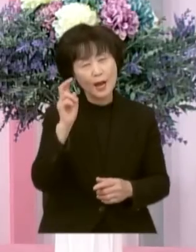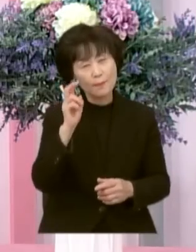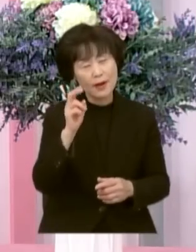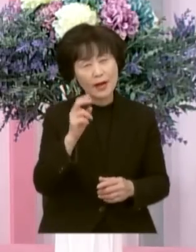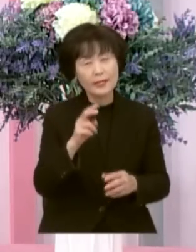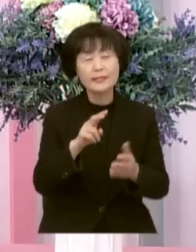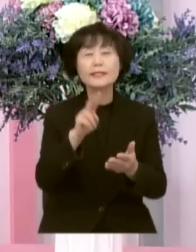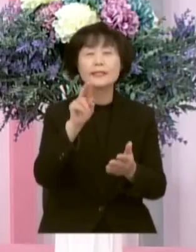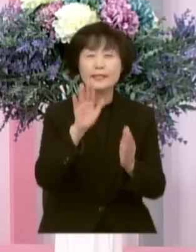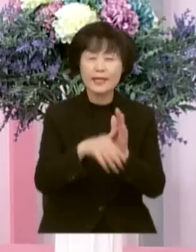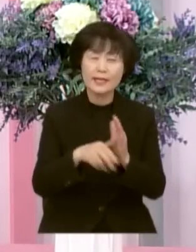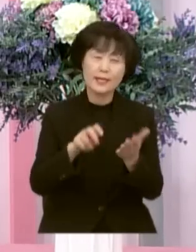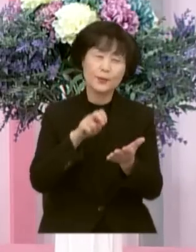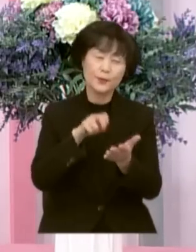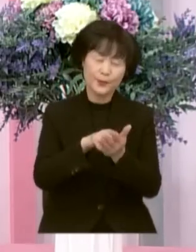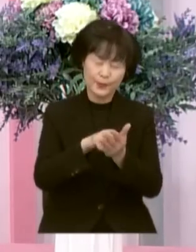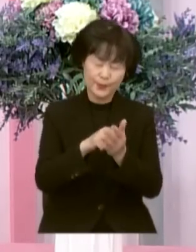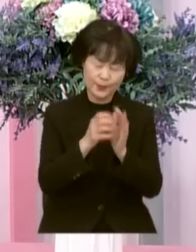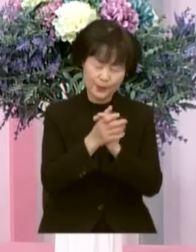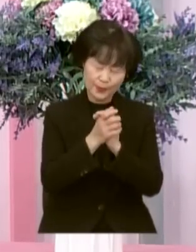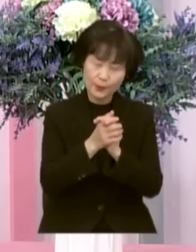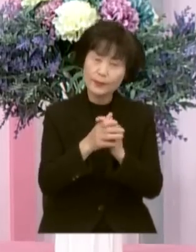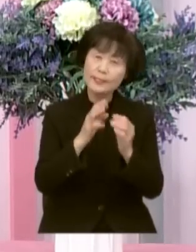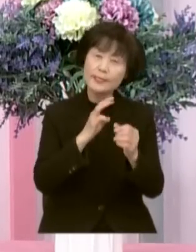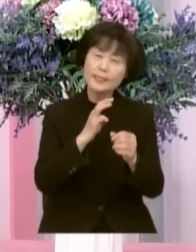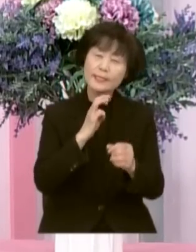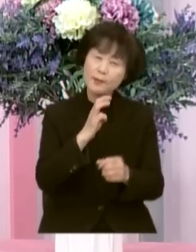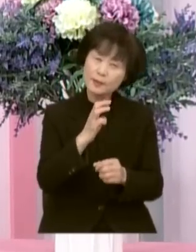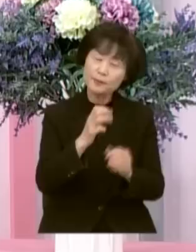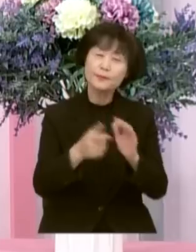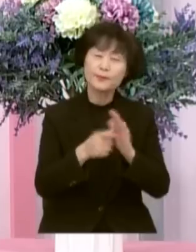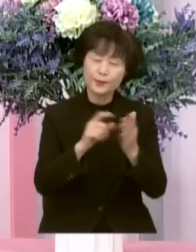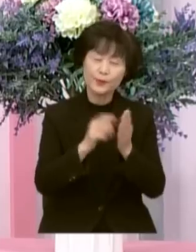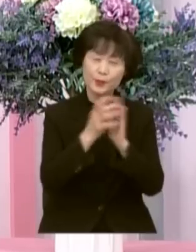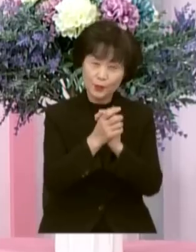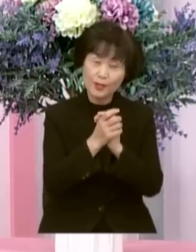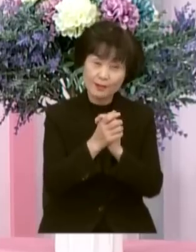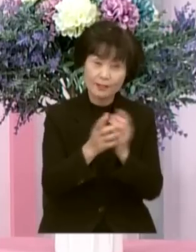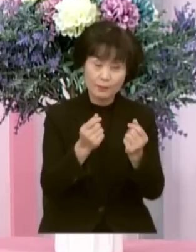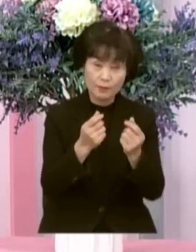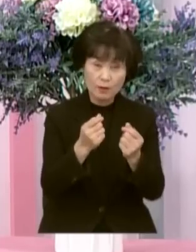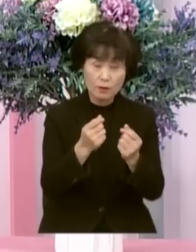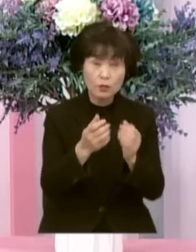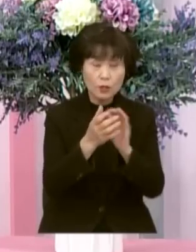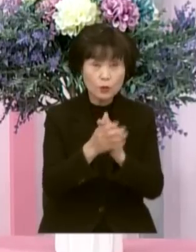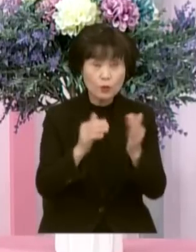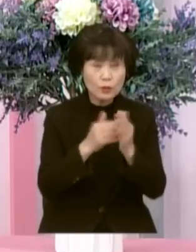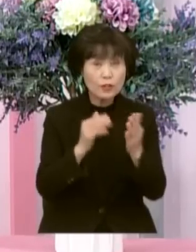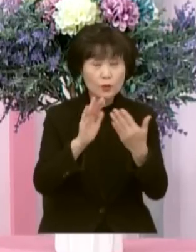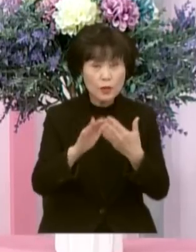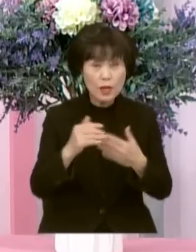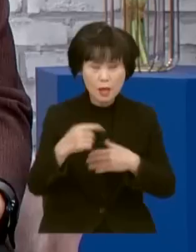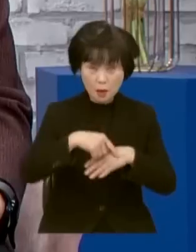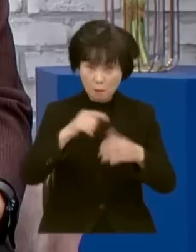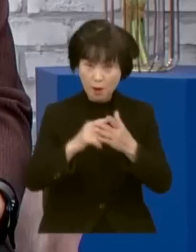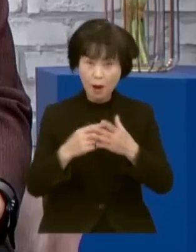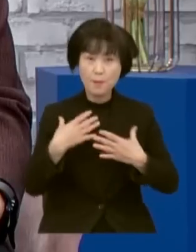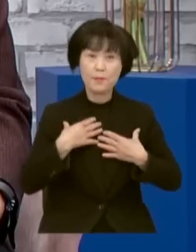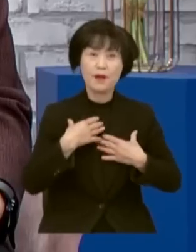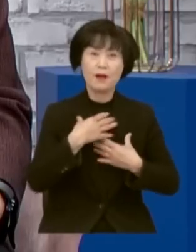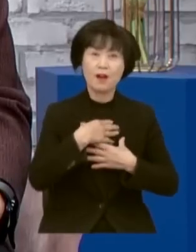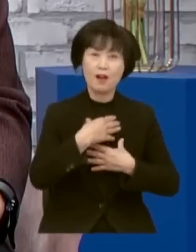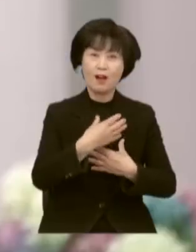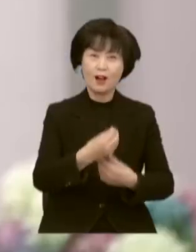이렇게 기도를 했던 것 같은데 너무 마음이 편안해지고 하나님을 예수님을 믿고 싶은 생각이 들었어요.